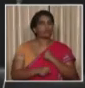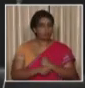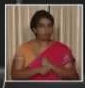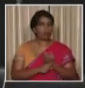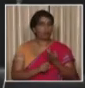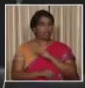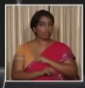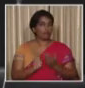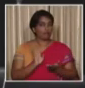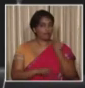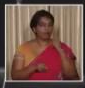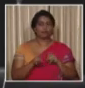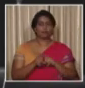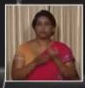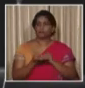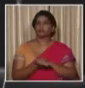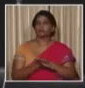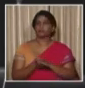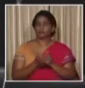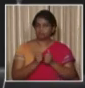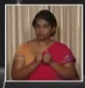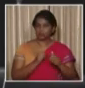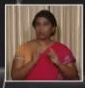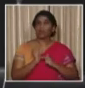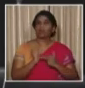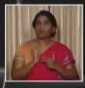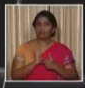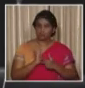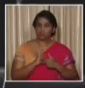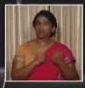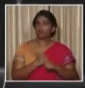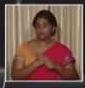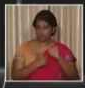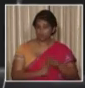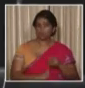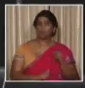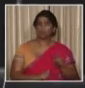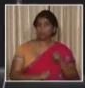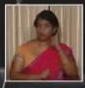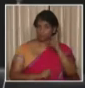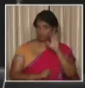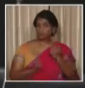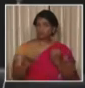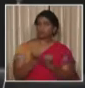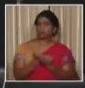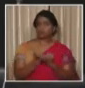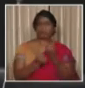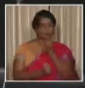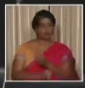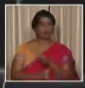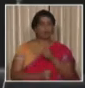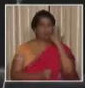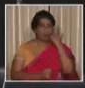වැඩි ආදායමක් ලැබෙන ආකාරයෙන් නවීකරණය කරන්න ව්‍යාපෘතියක් සකසලා තියෙනවා. ඔබතුමාලා සහයෝගය දීලා